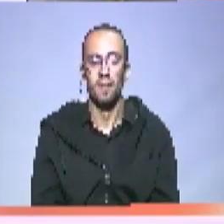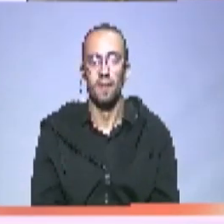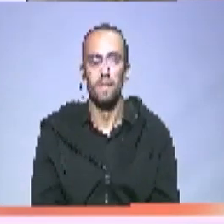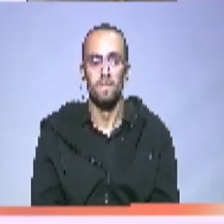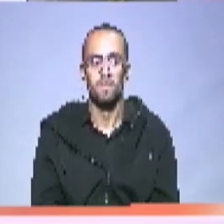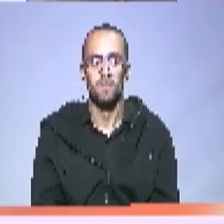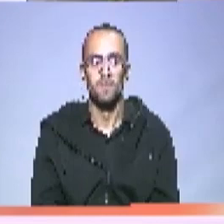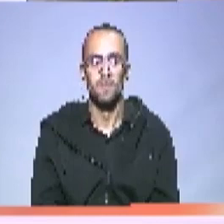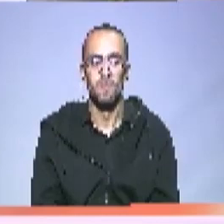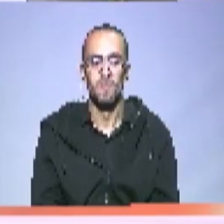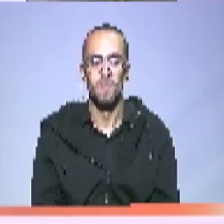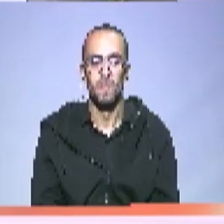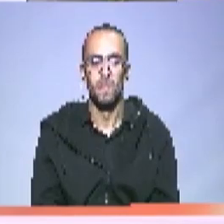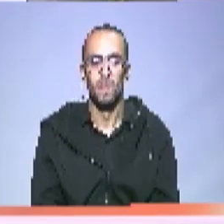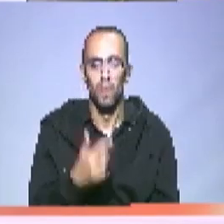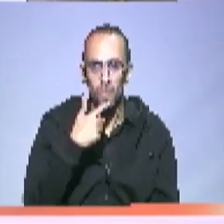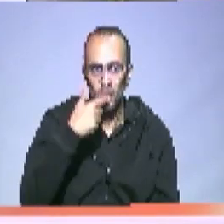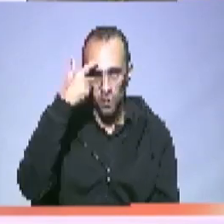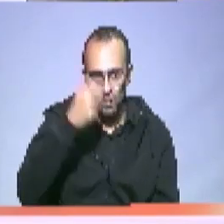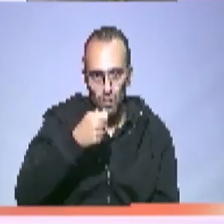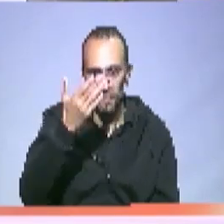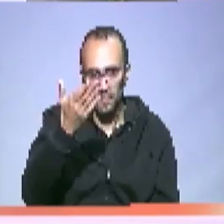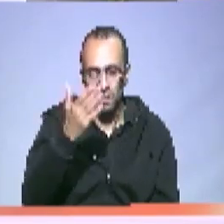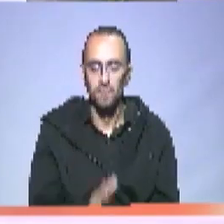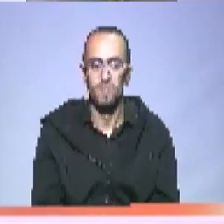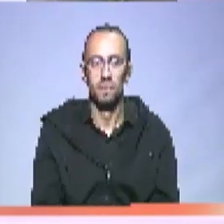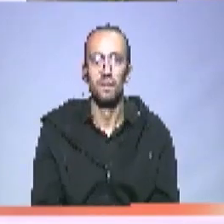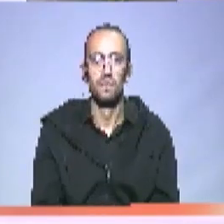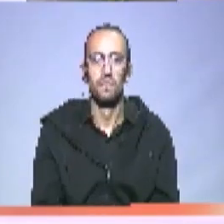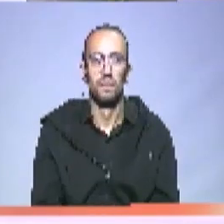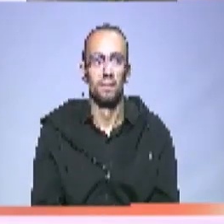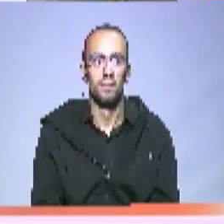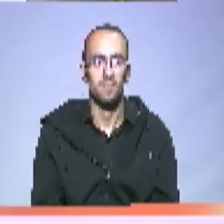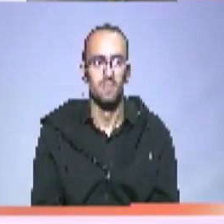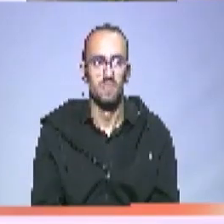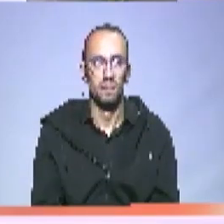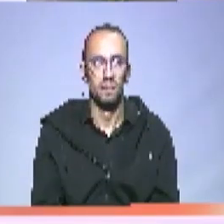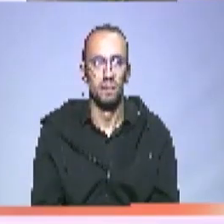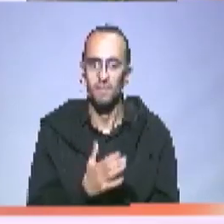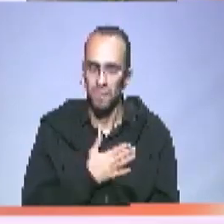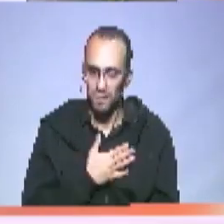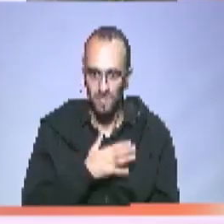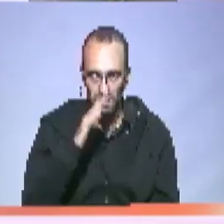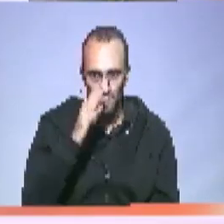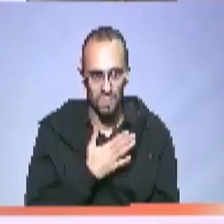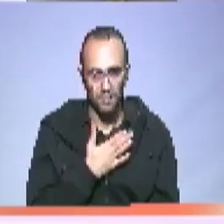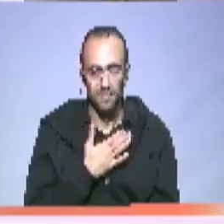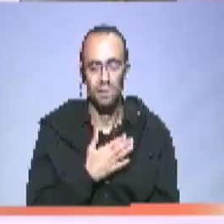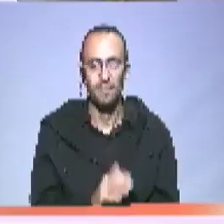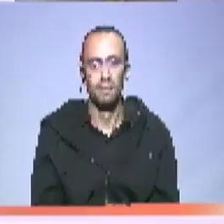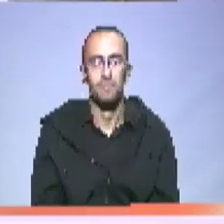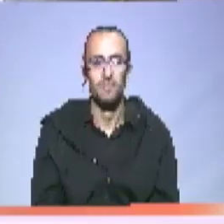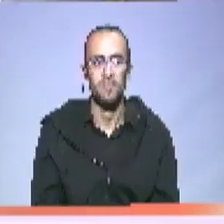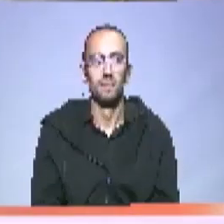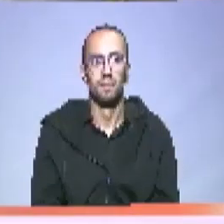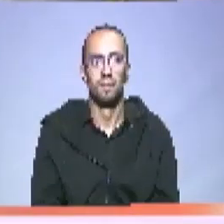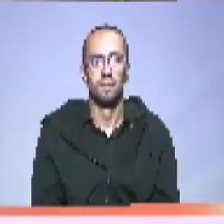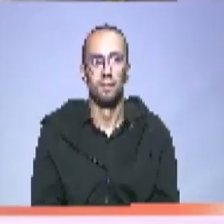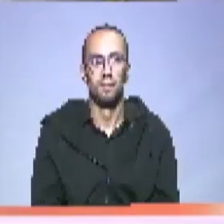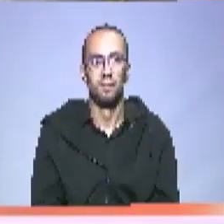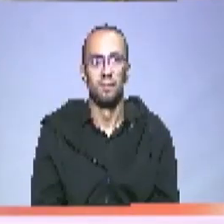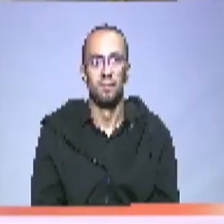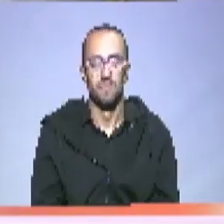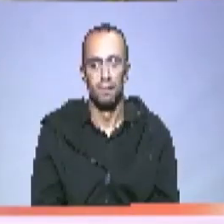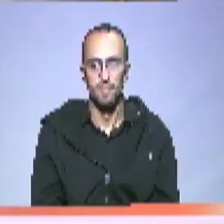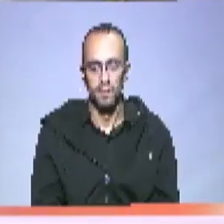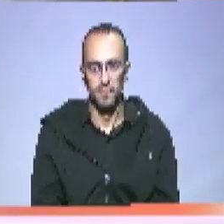ربنا يخليك. اهلا بحضرتك، كل سنه وانت طيب. انت طيب. رمضان كريم. انت طيب والله واكرم. ربنا يخليك.